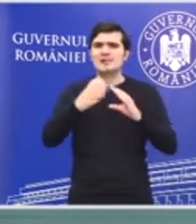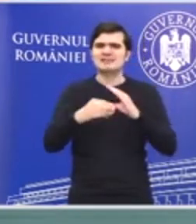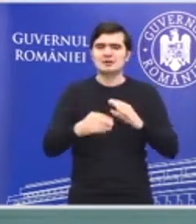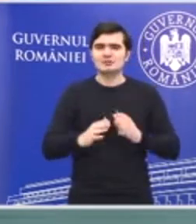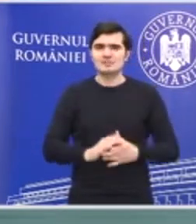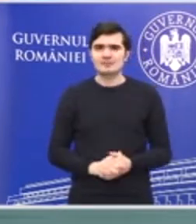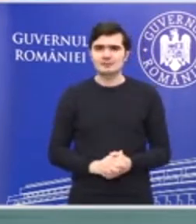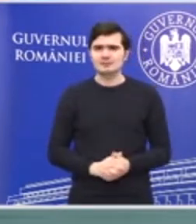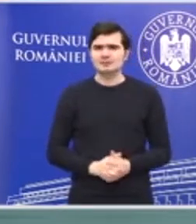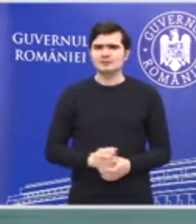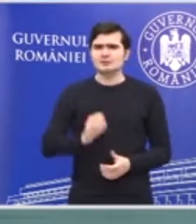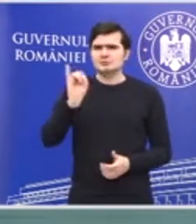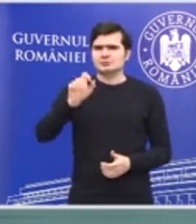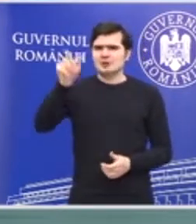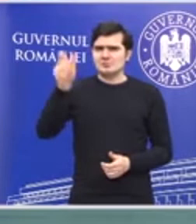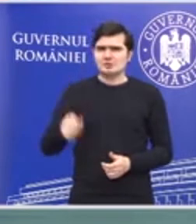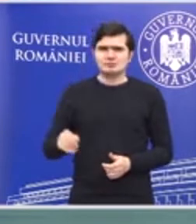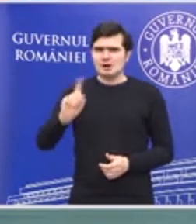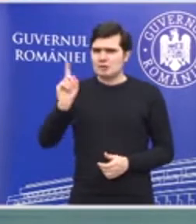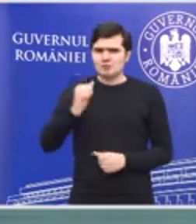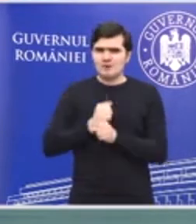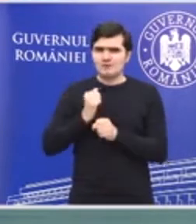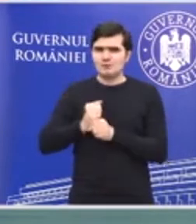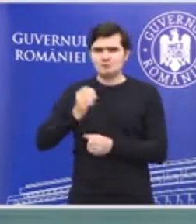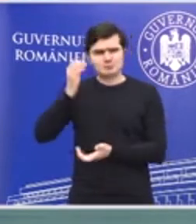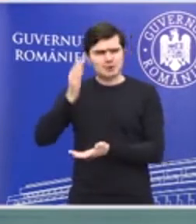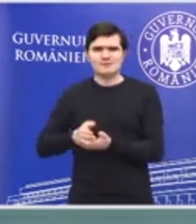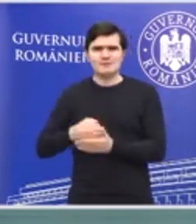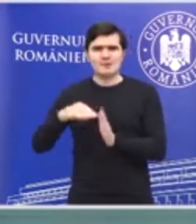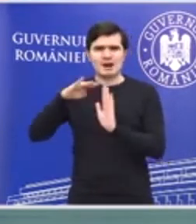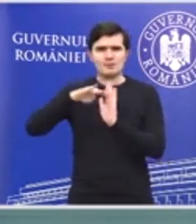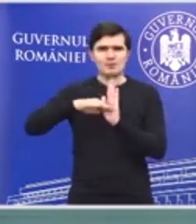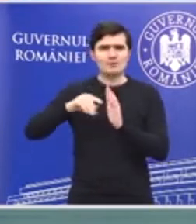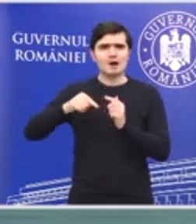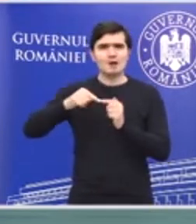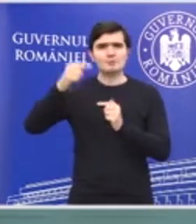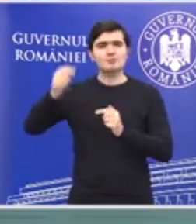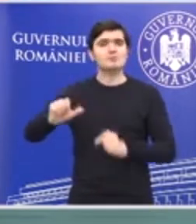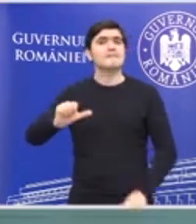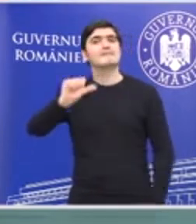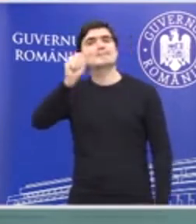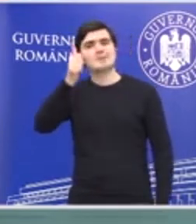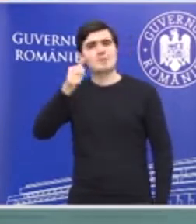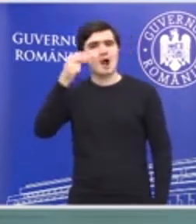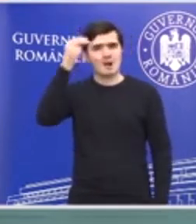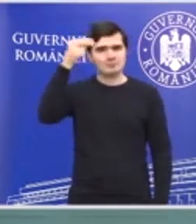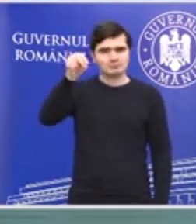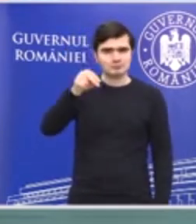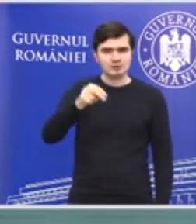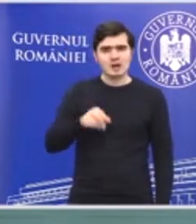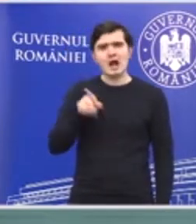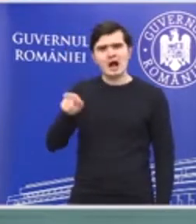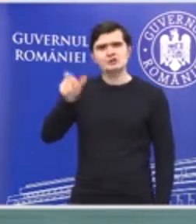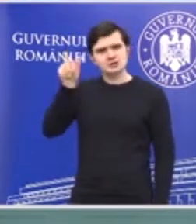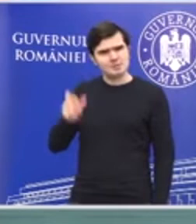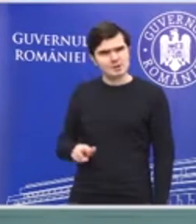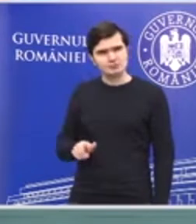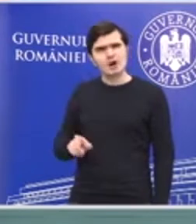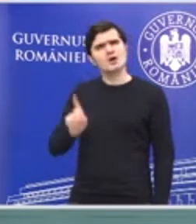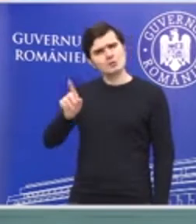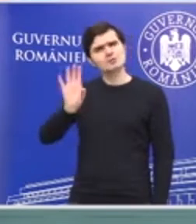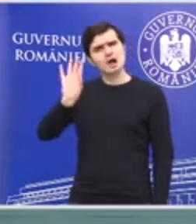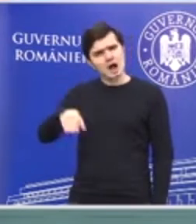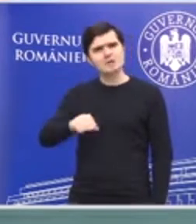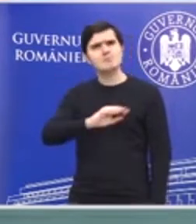care nu își confirmă programarea după prima notificare, practic vor avea posibilitatea